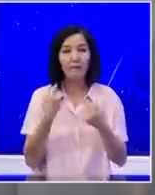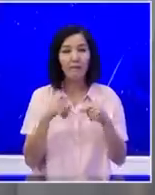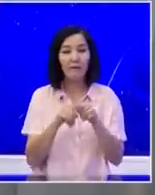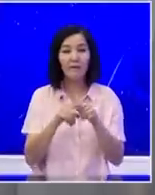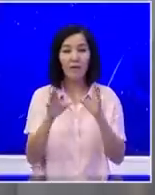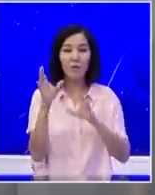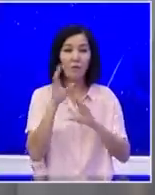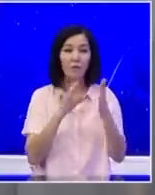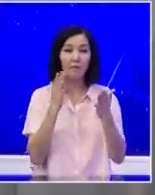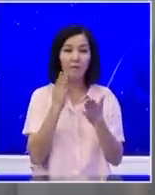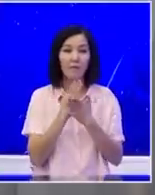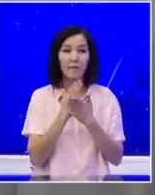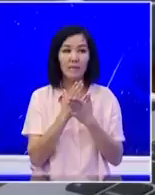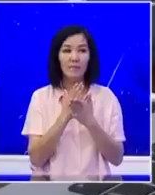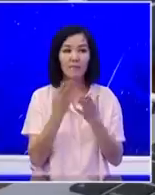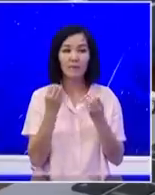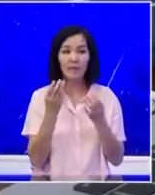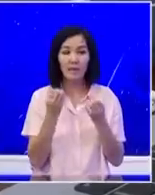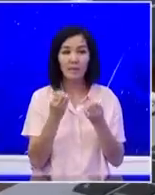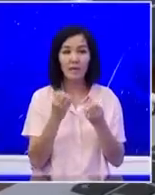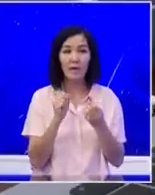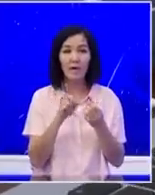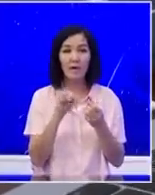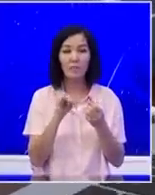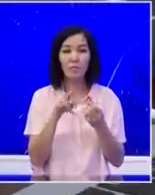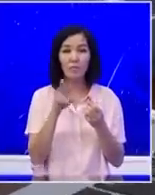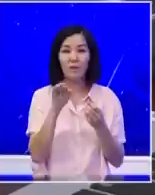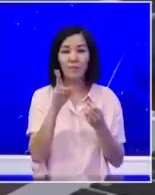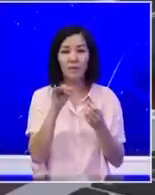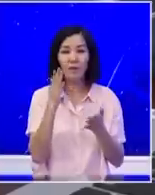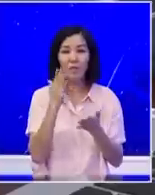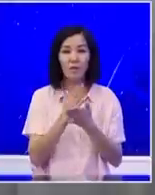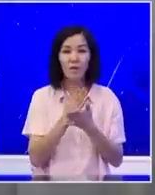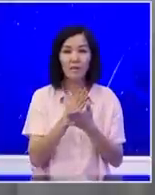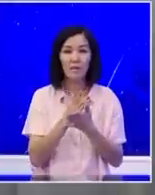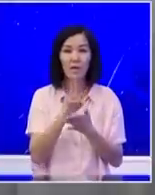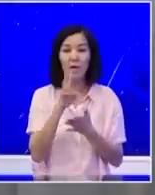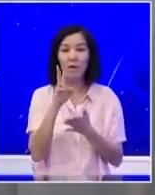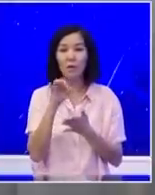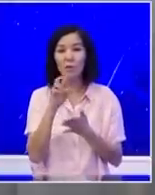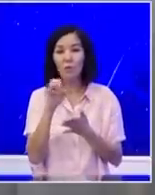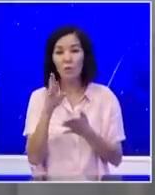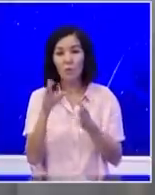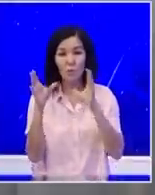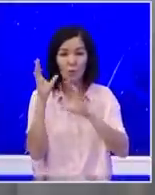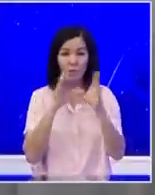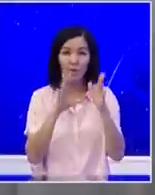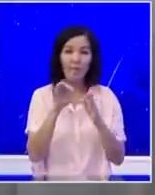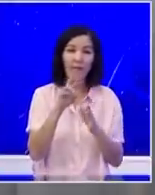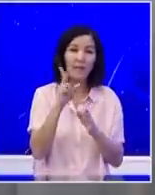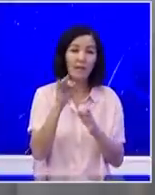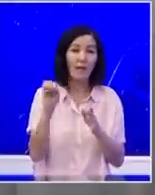техникалық университеті, сонымен қатар Абу-Дабида орналасқан Нью-Йорк университеті, бұдан бөлек Венгрияда,